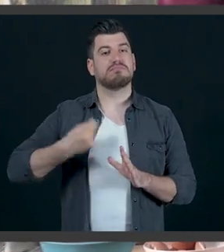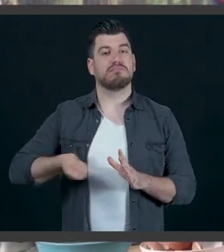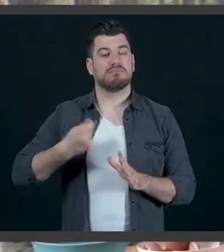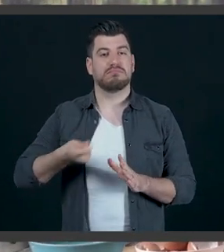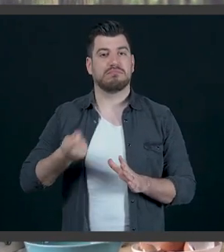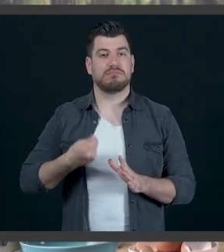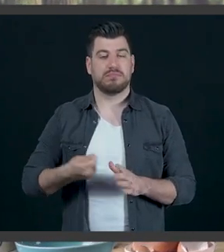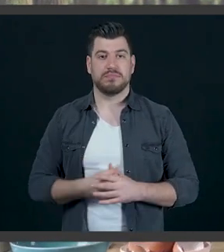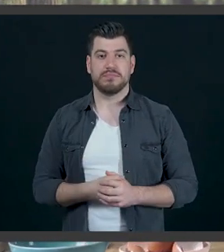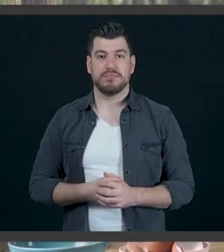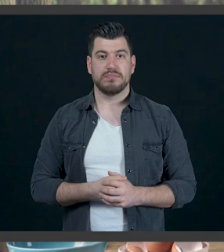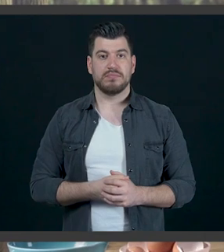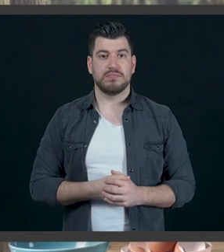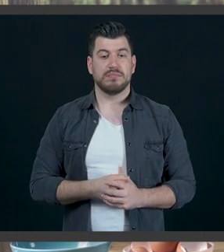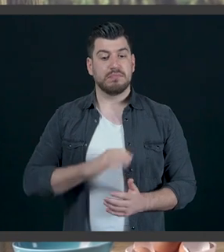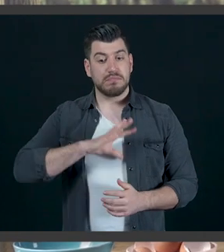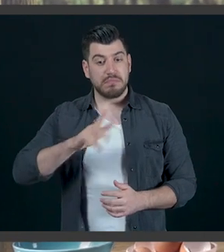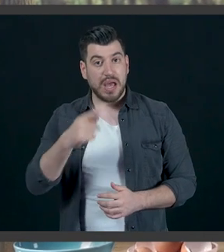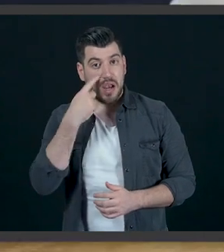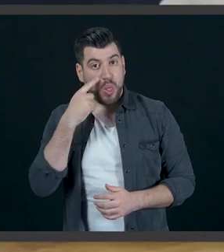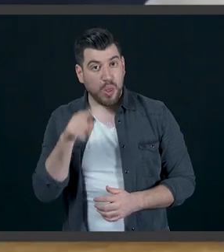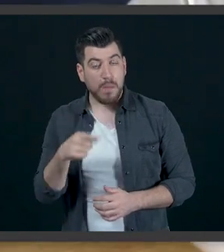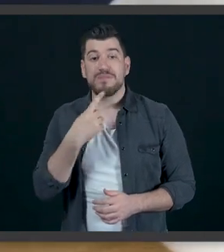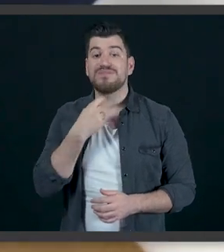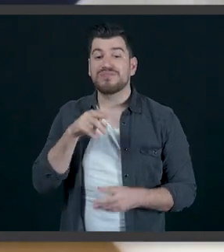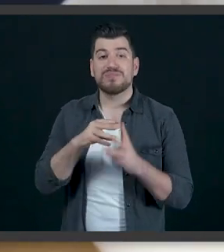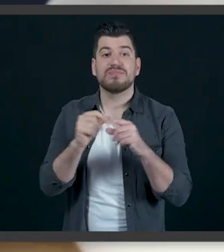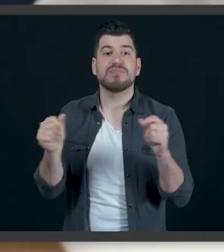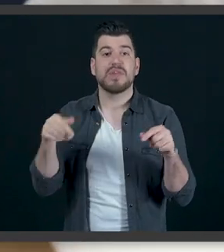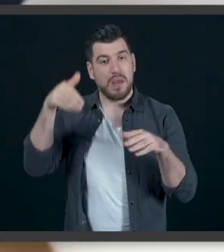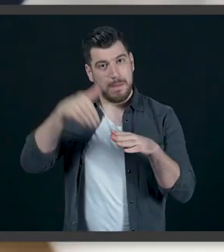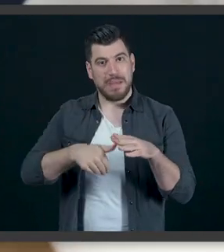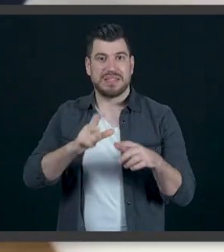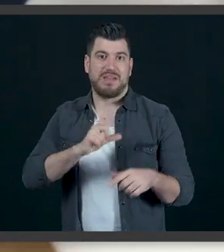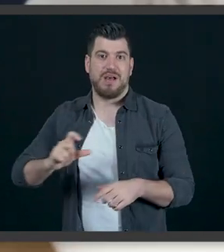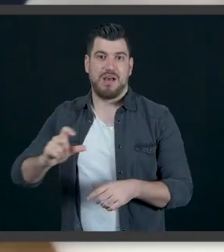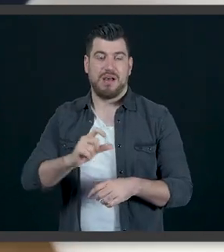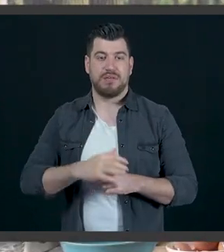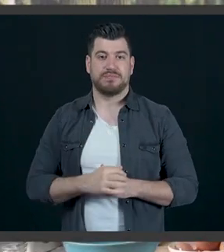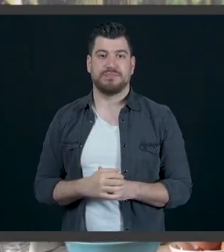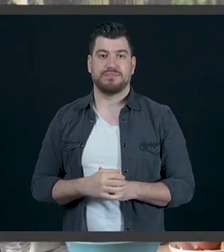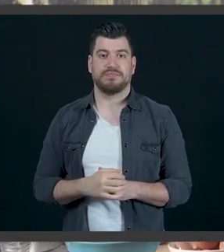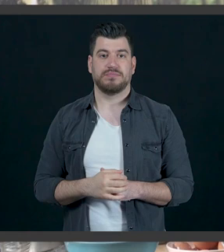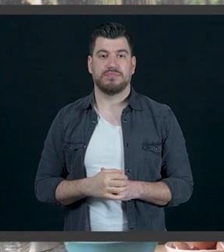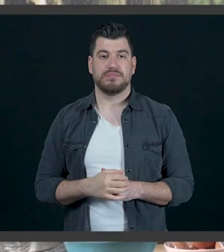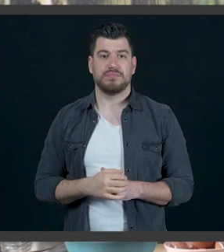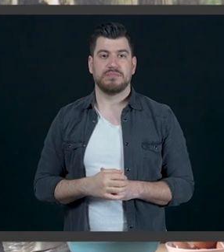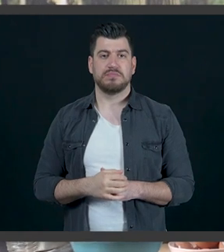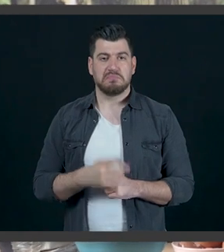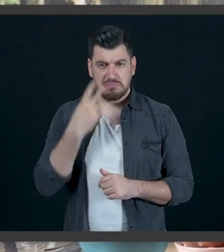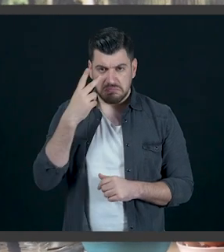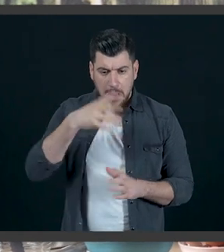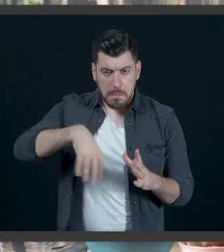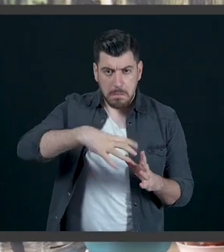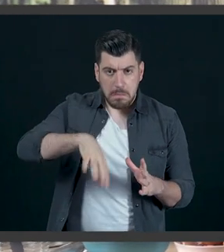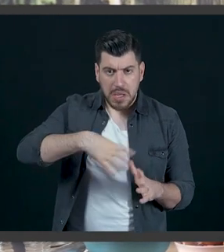και θα ανακατέψω με ένα σύρμα μέχρι που να διαλυθεί καλά η ζάχαρη μέσα στα αυγά μας. Βλέπετε, δεν χρειάζεται